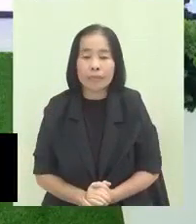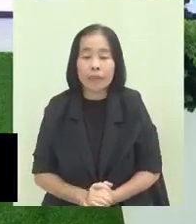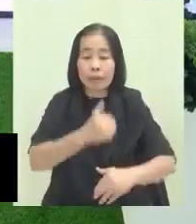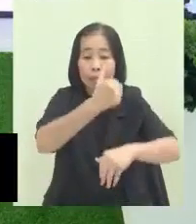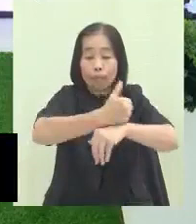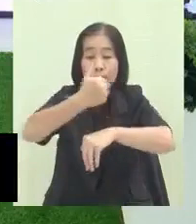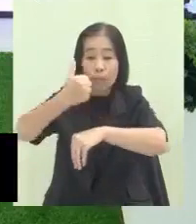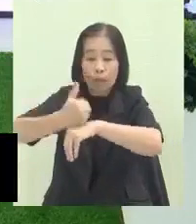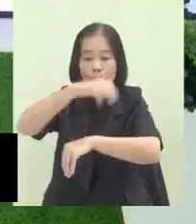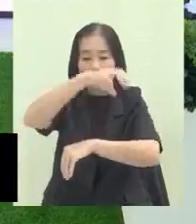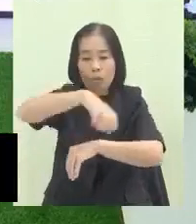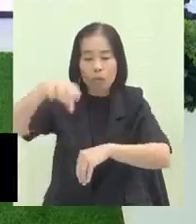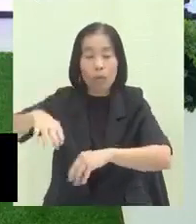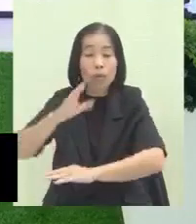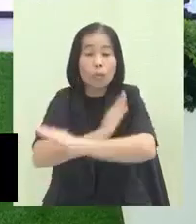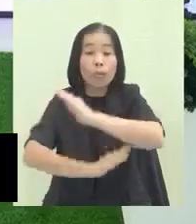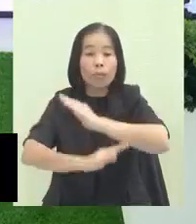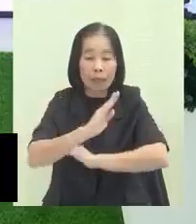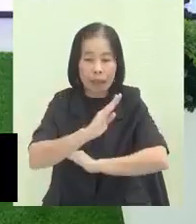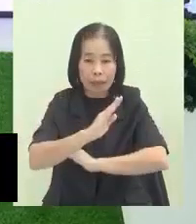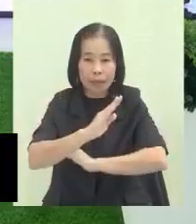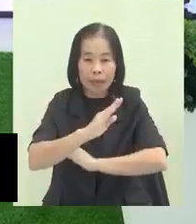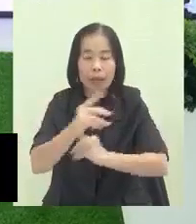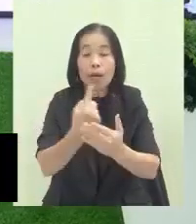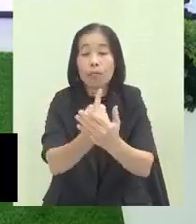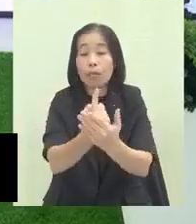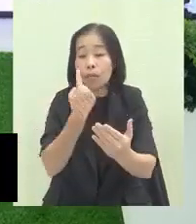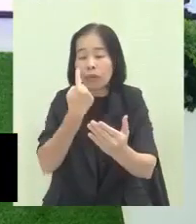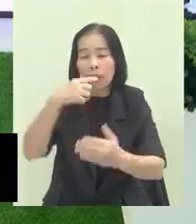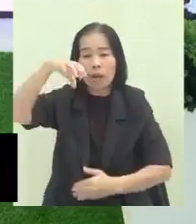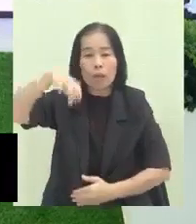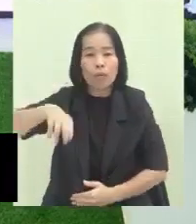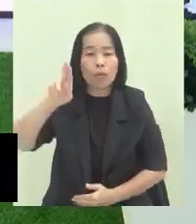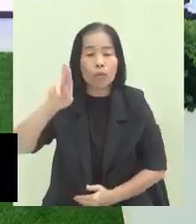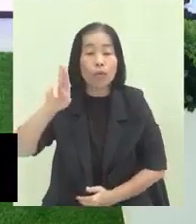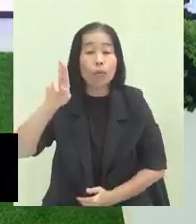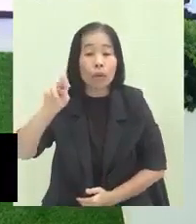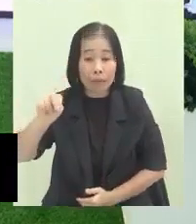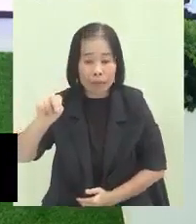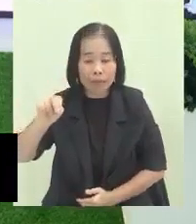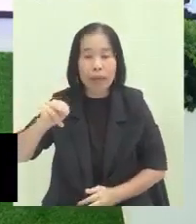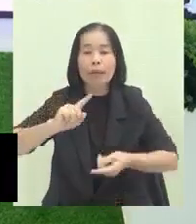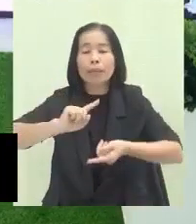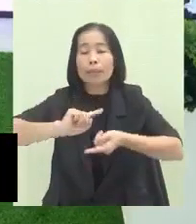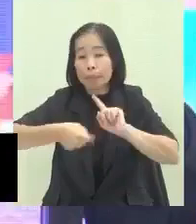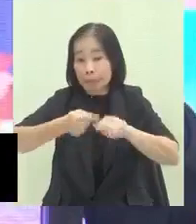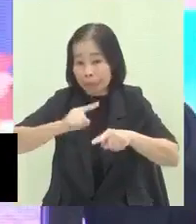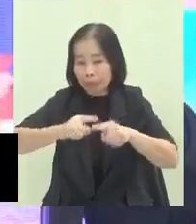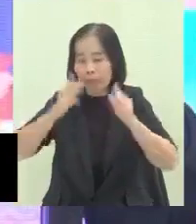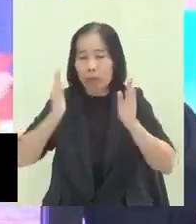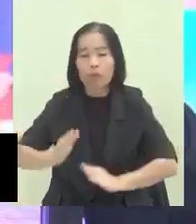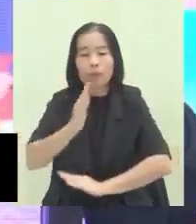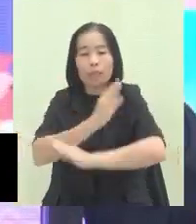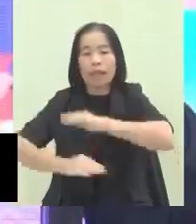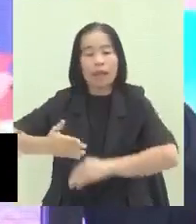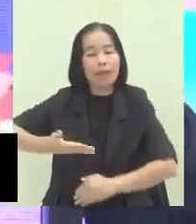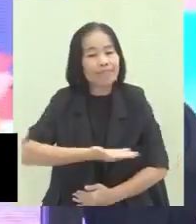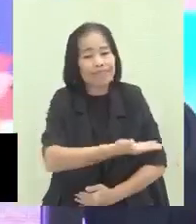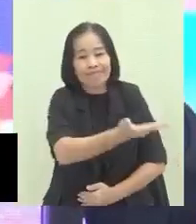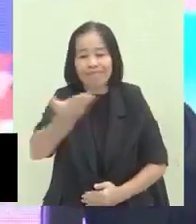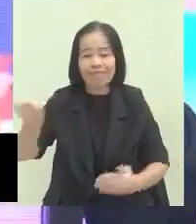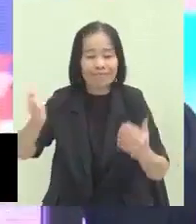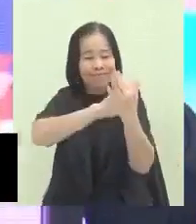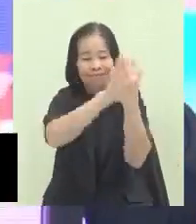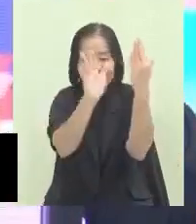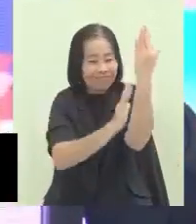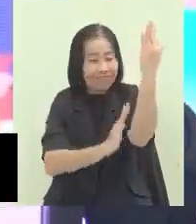คนพิการผู้แทนองค์การสหประชาชาติเพื่อนคนพิการทั่วประเทศ